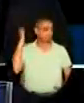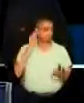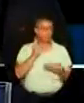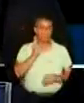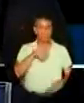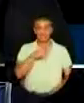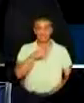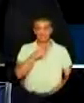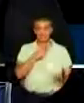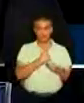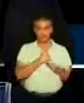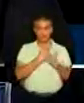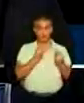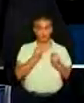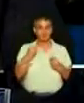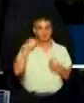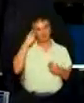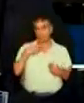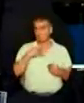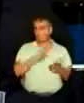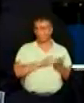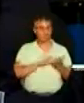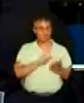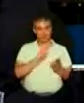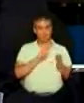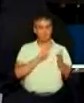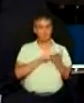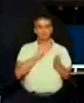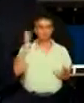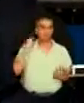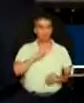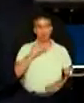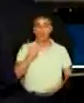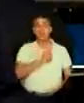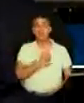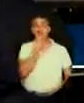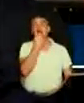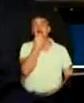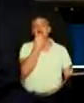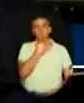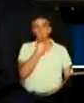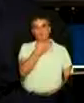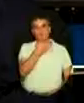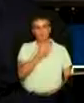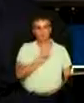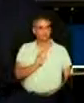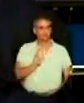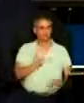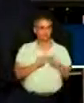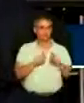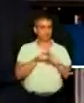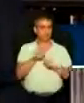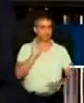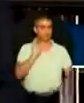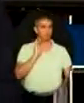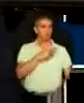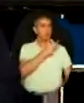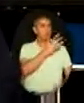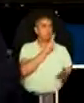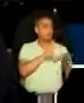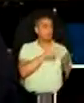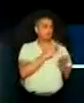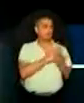גם כשאתה יודע, נעשו דברים של הערכתי לא נכונים על ידי בגץ, מעולם לא העזתי אפילו לחנות אותם בשמות מן הסוג. בגץ,